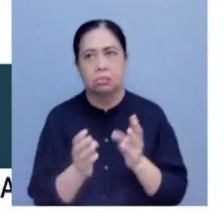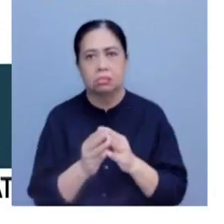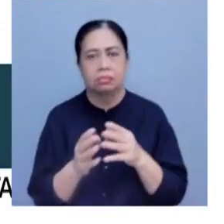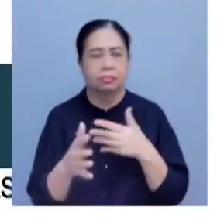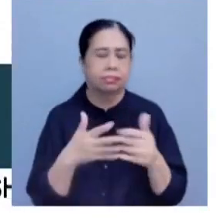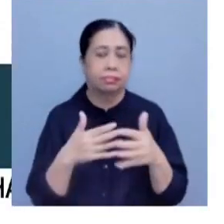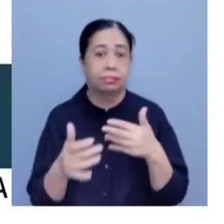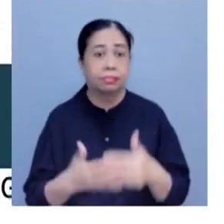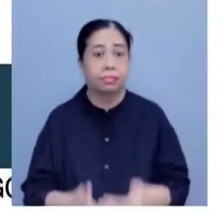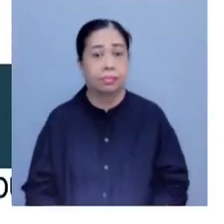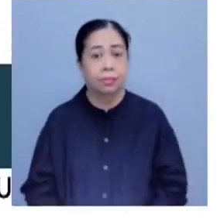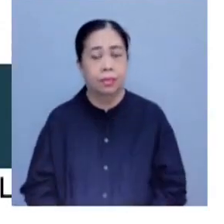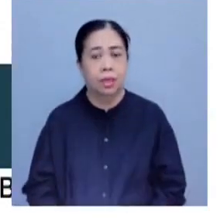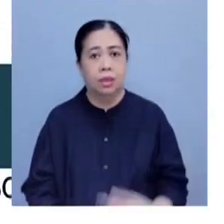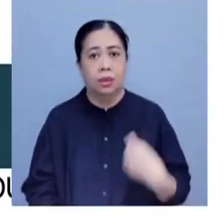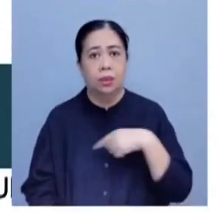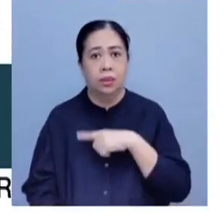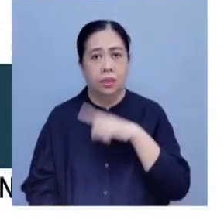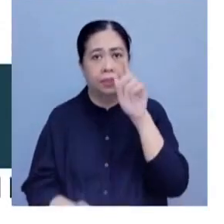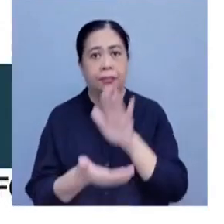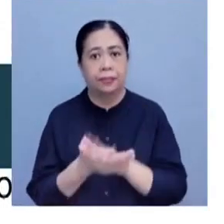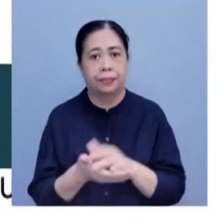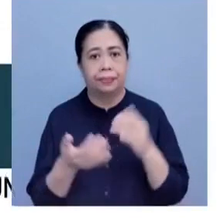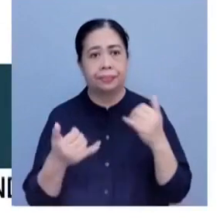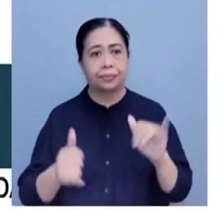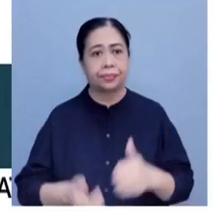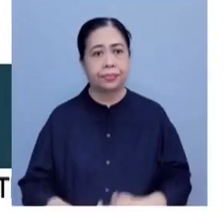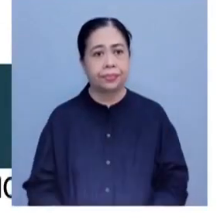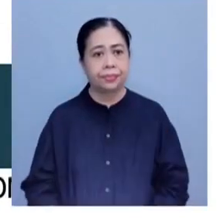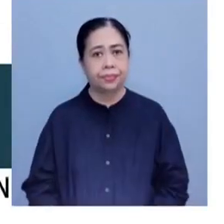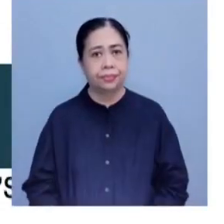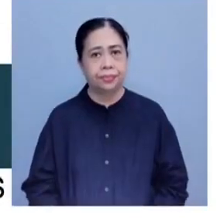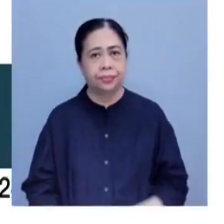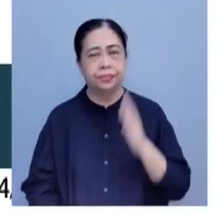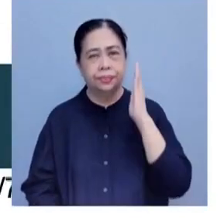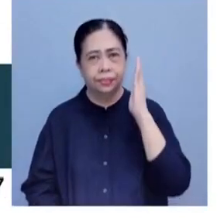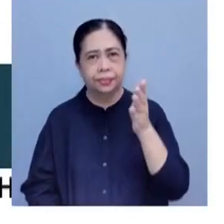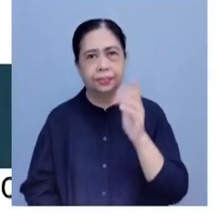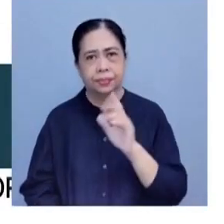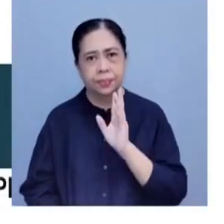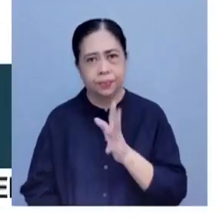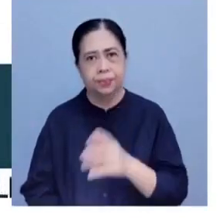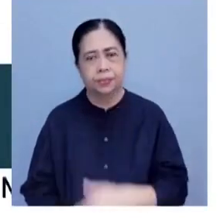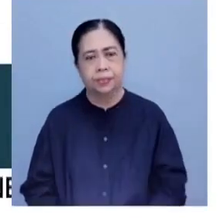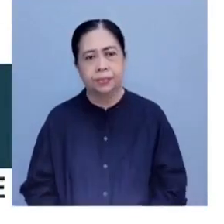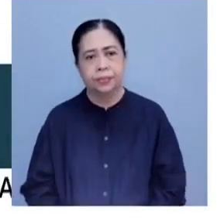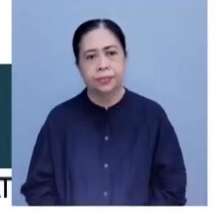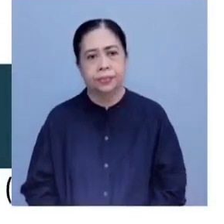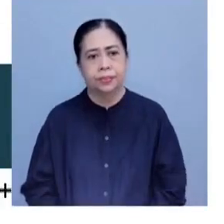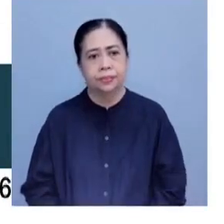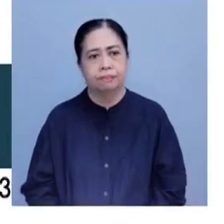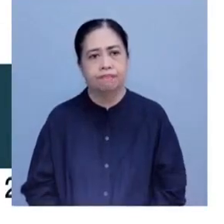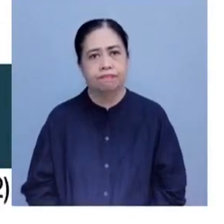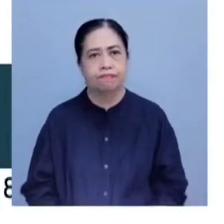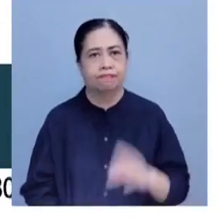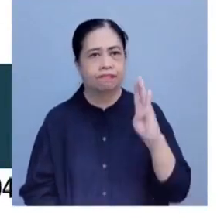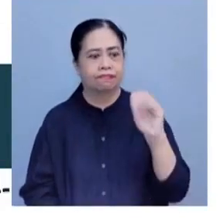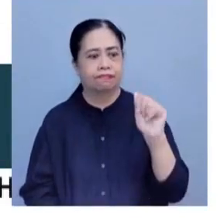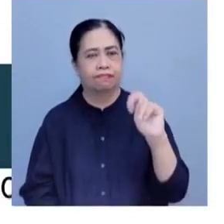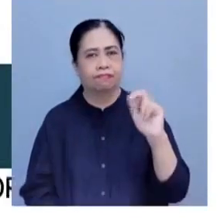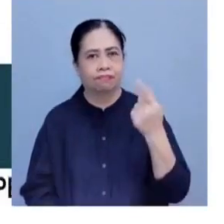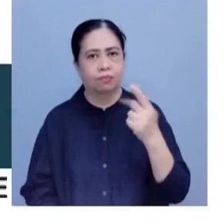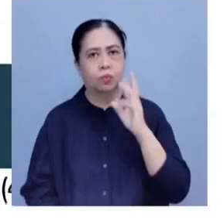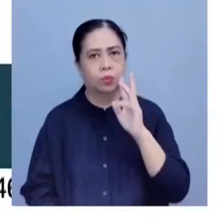nevertheless, naniniwala pa rin naman kami na sa lalo't madaling panahon ay si Bantag ay magpapakita